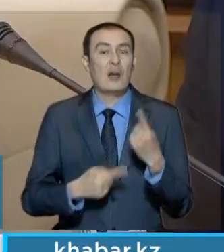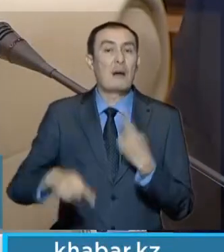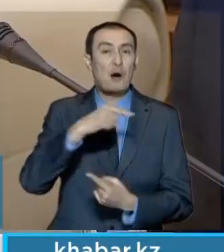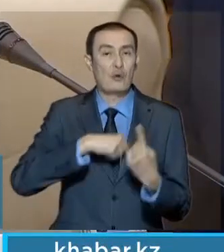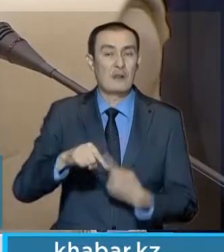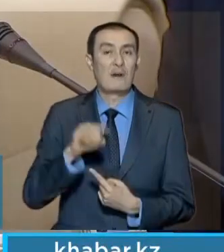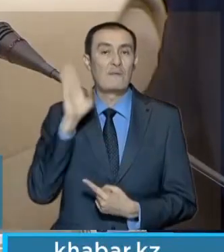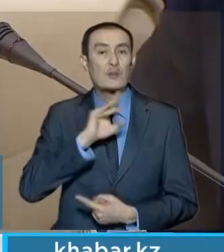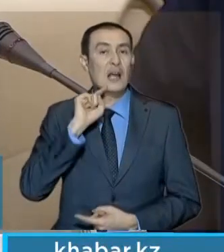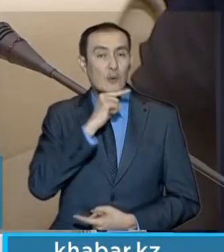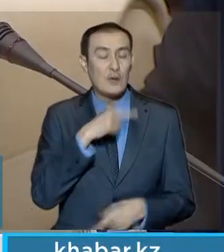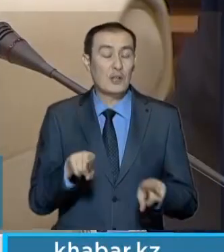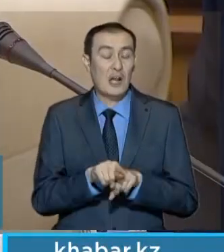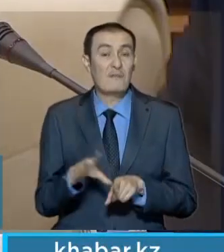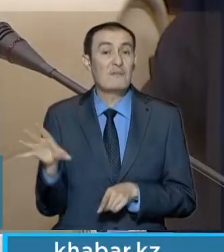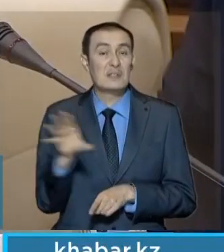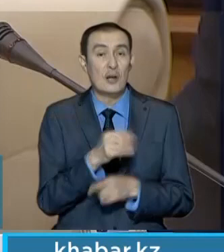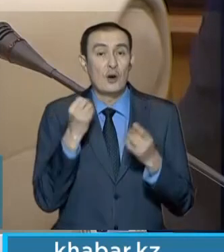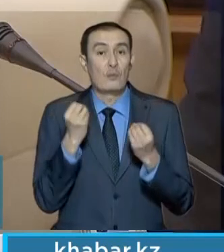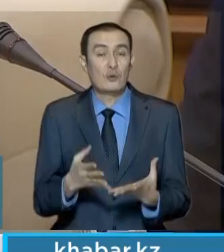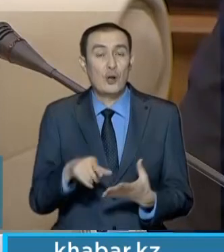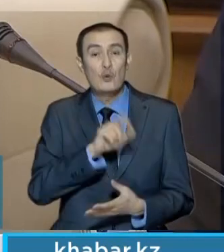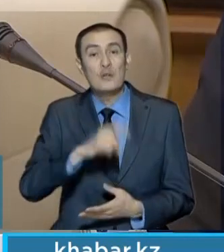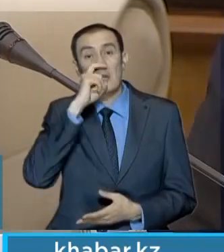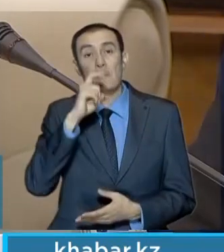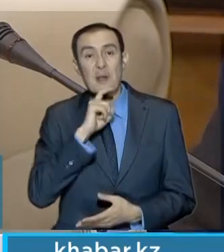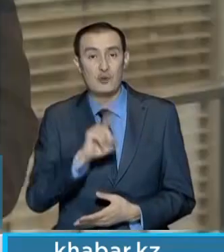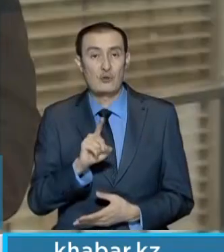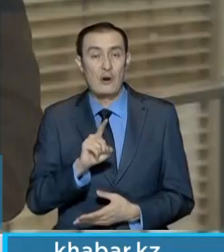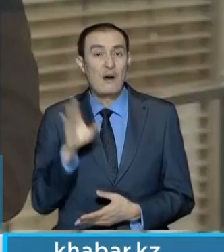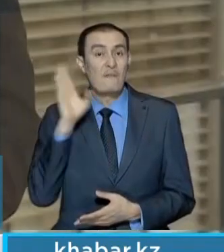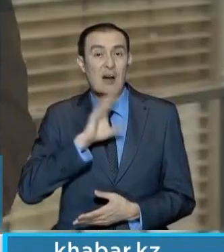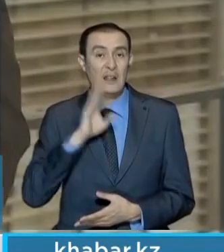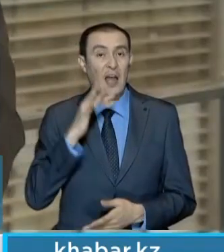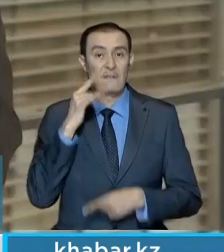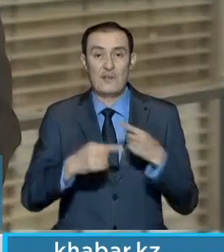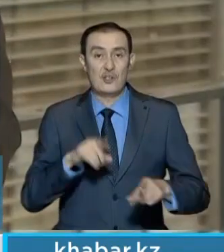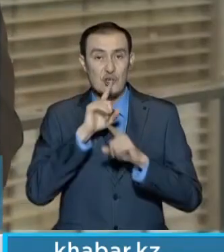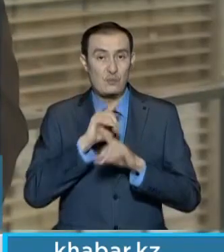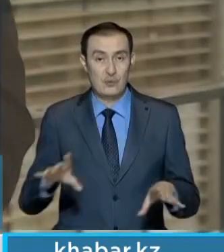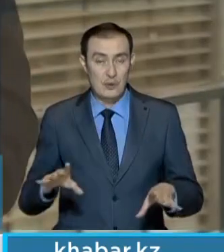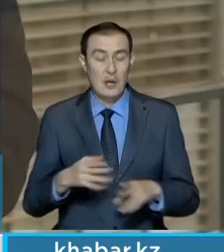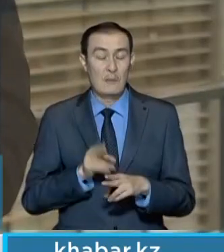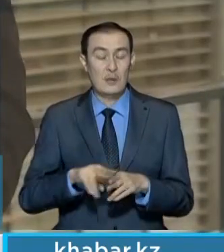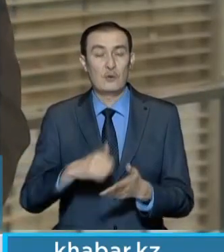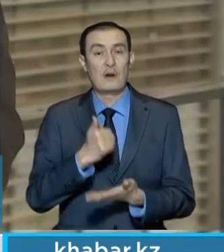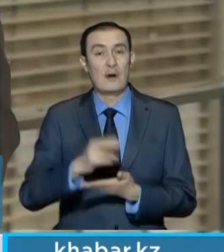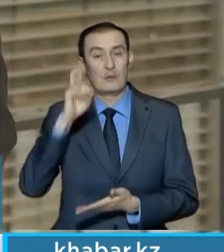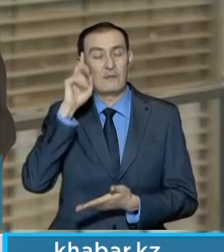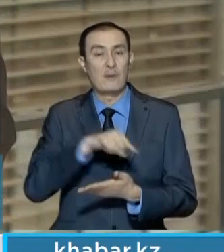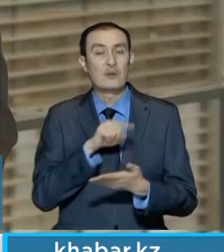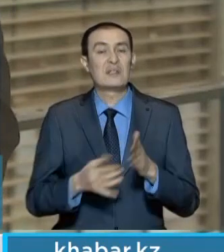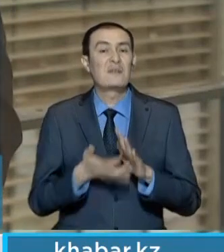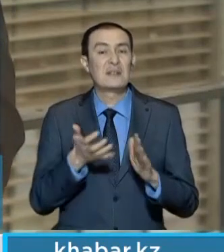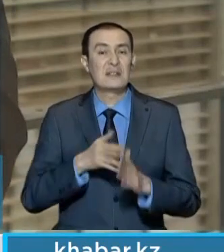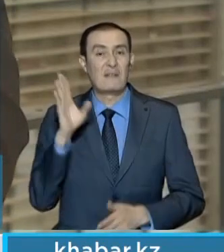водоснабжения. И так происходит везде. Людям просто в голову не приходит, что вода не вечна. Депутаты напомнили, что ранее глава государства поднимал вопрос дефицита